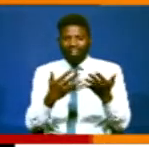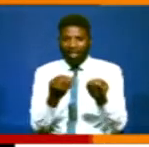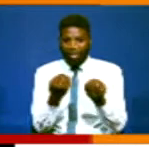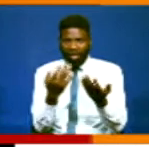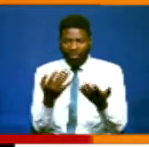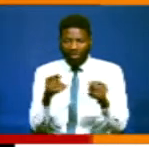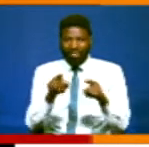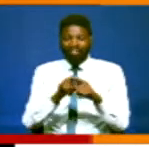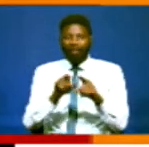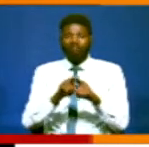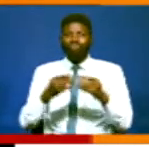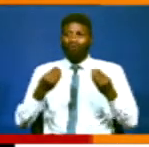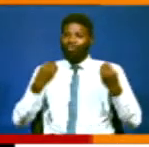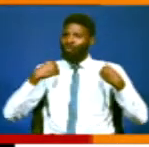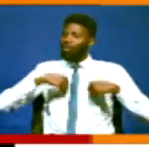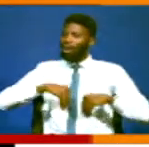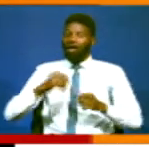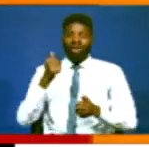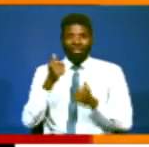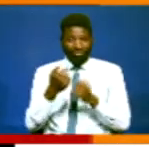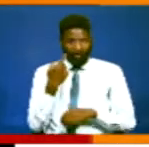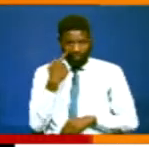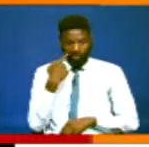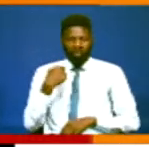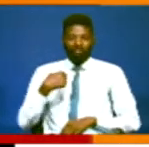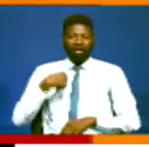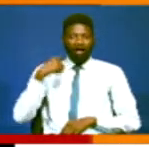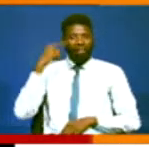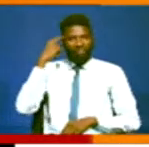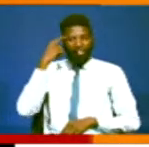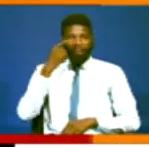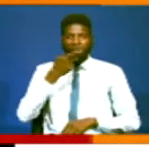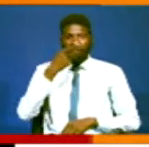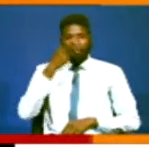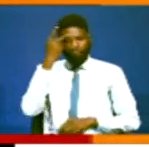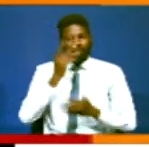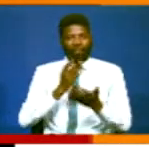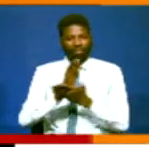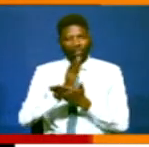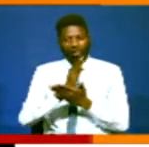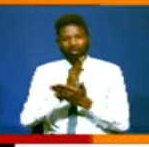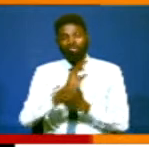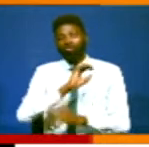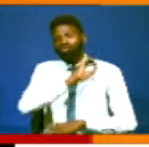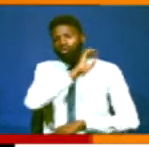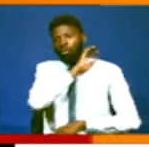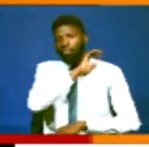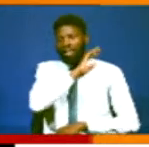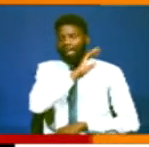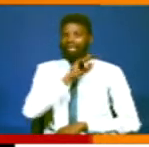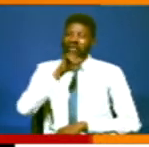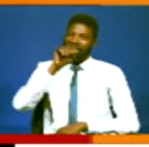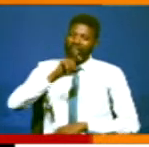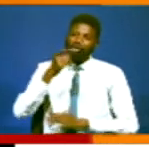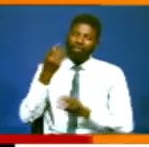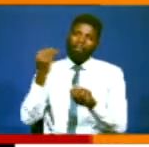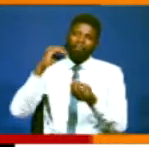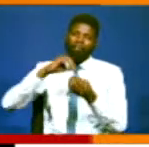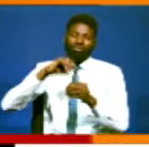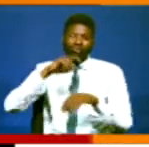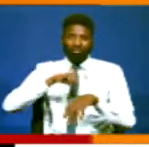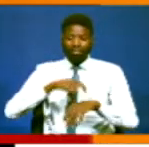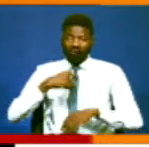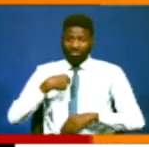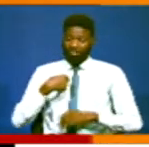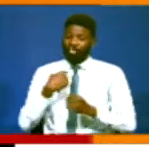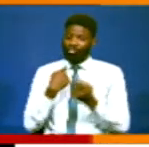nafikiri wazazi wana haki ya kulalama kwamba angalau wangepewa muda. Ndio maana tunazungumzia kwa pamekuwa na ukosefu wa mawasiliano hasa